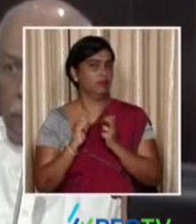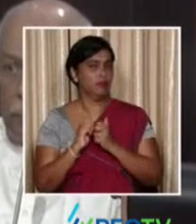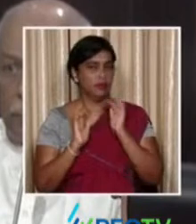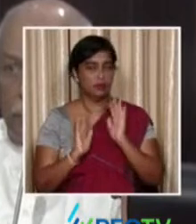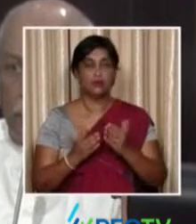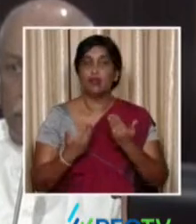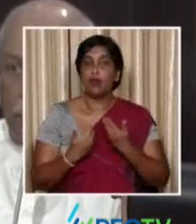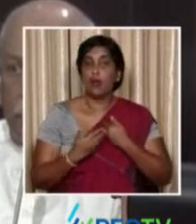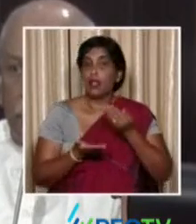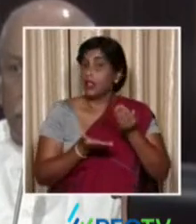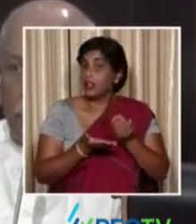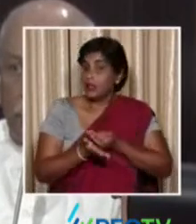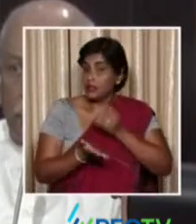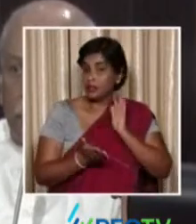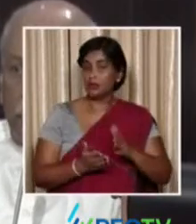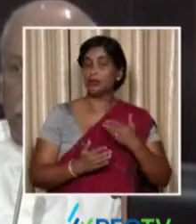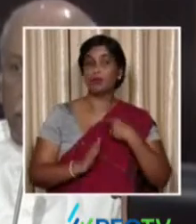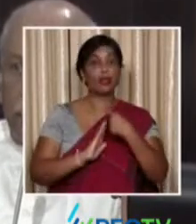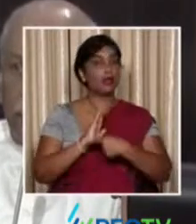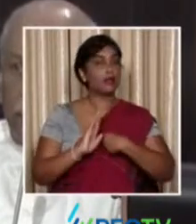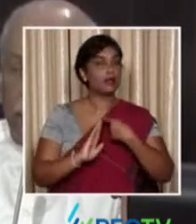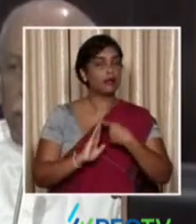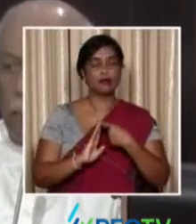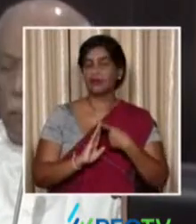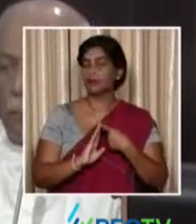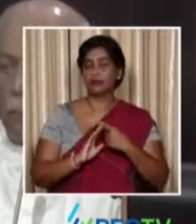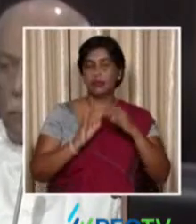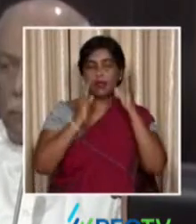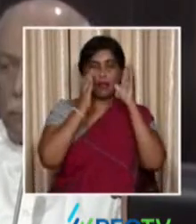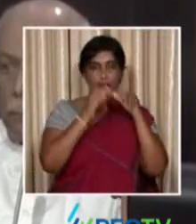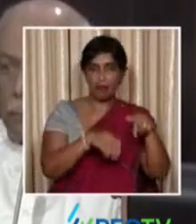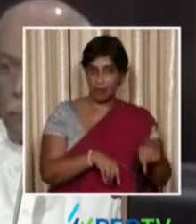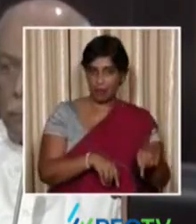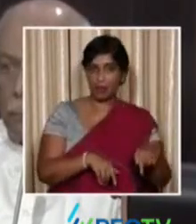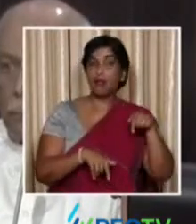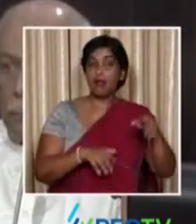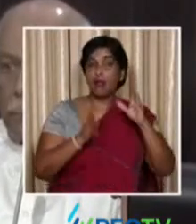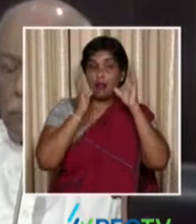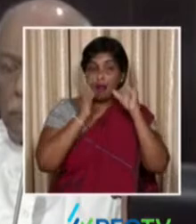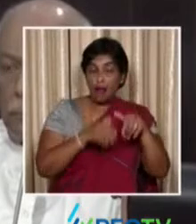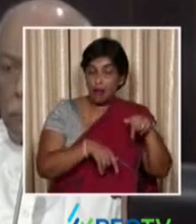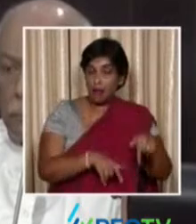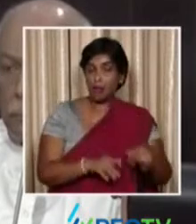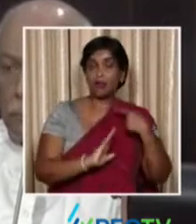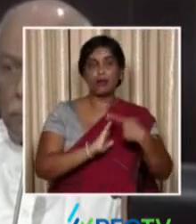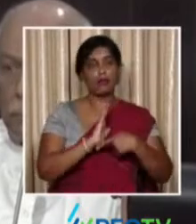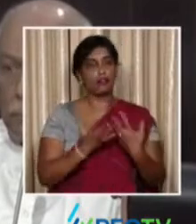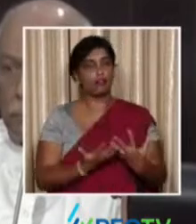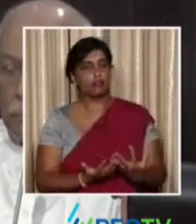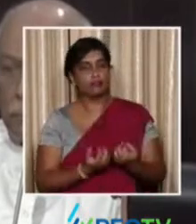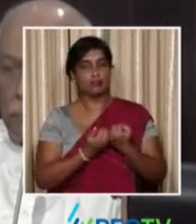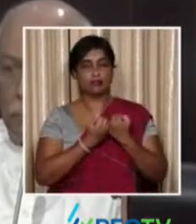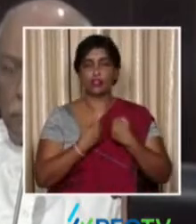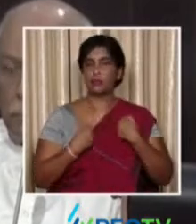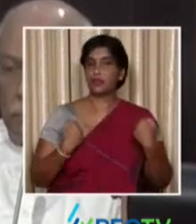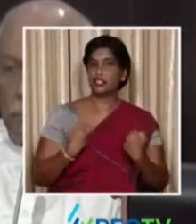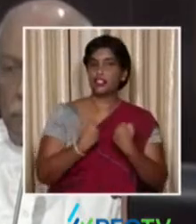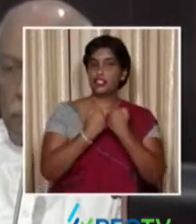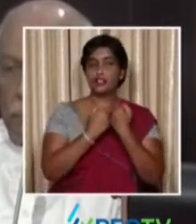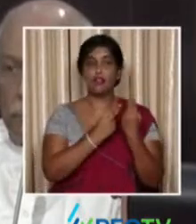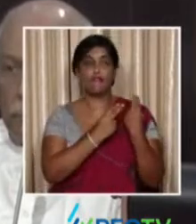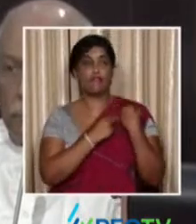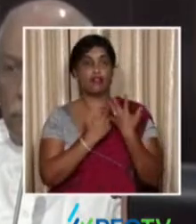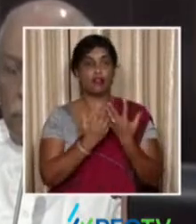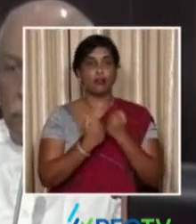අපට ඉතුරු වෙලා තිබුණේ රටක් නෙවෙයි අපායක්. මේ අපායෙන් රට මුදවා ගැනීමේ අභියෝගය බාර ගන්න